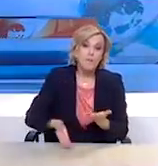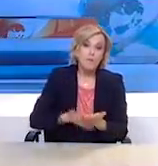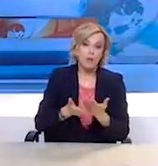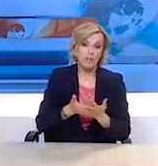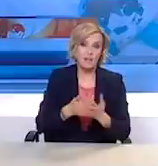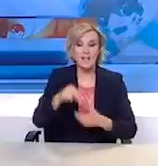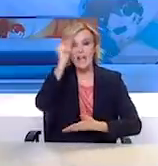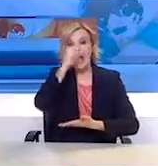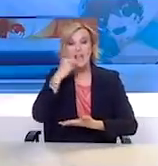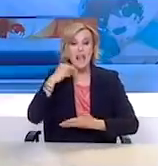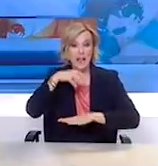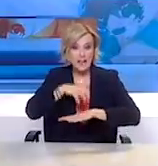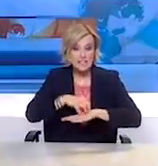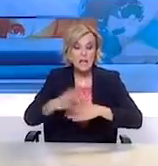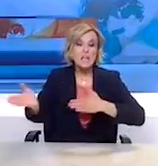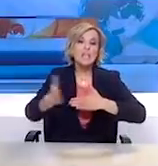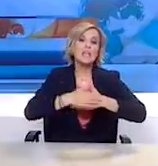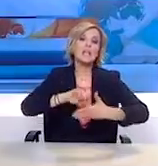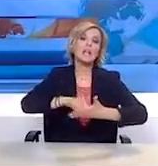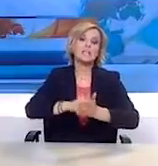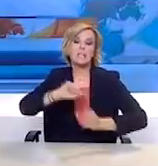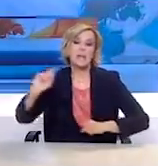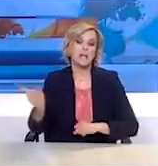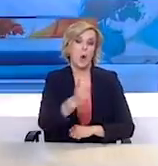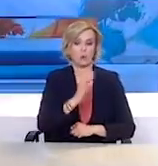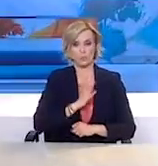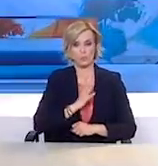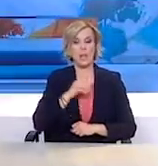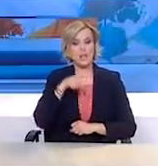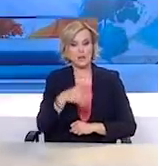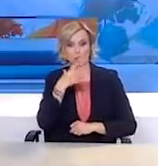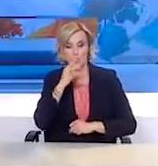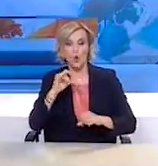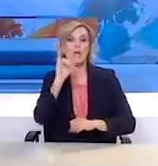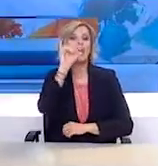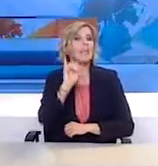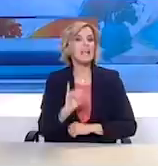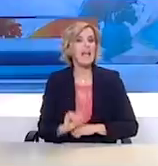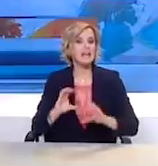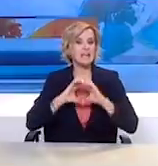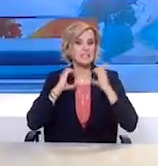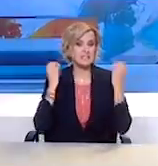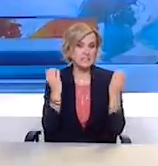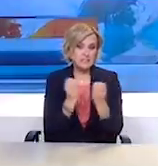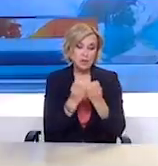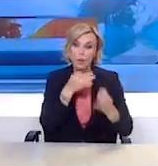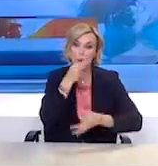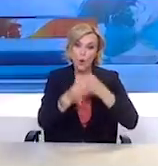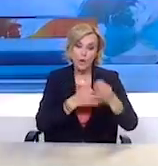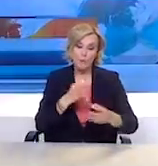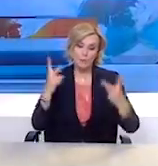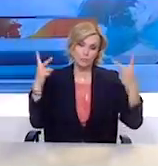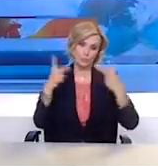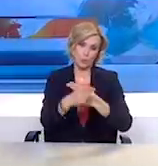είναι κλειστή για τους πιστούς. Υπό τις παρούσες συνθήκες, η Ιερά Σύνοδος δεν προτρέπει κανένα πιστό να πάει στην Εκκλησία.